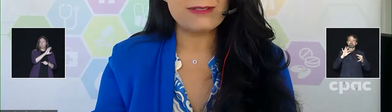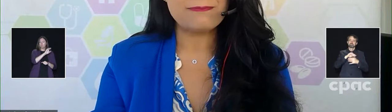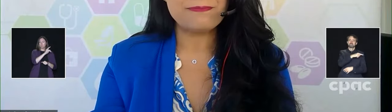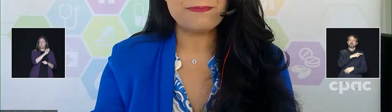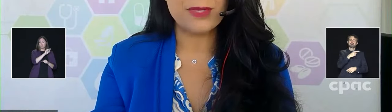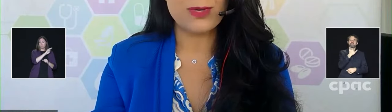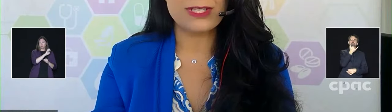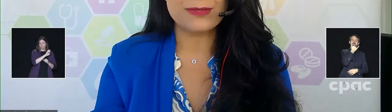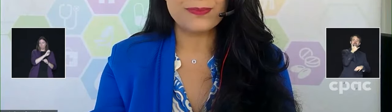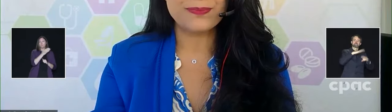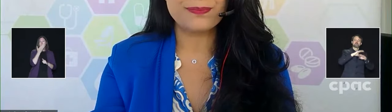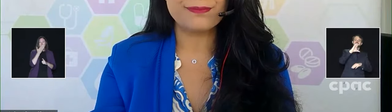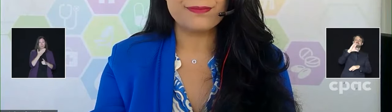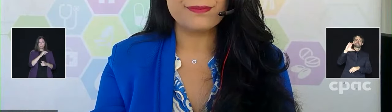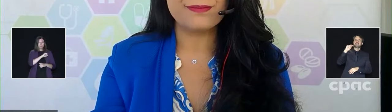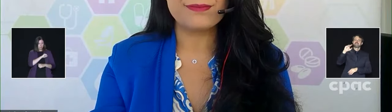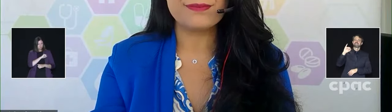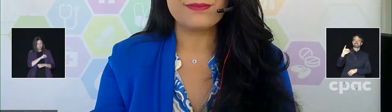Merci. Miigwetch.